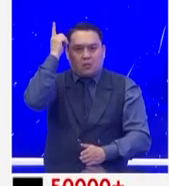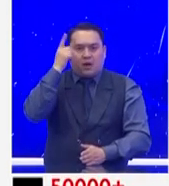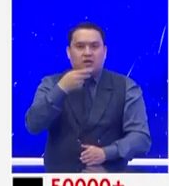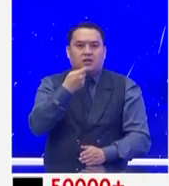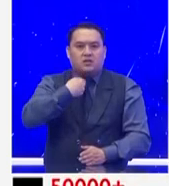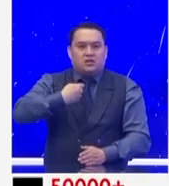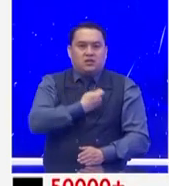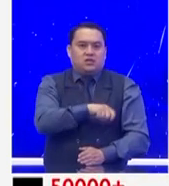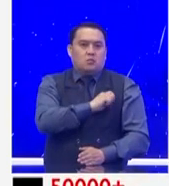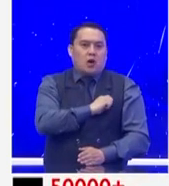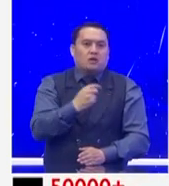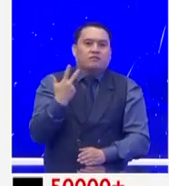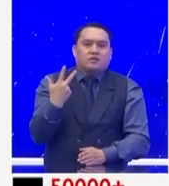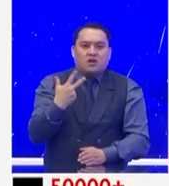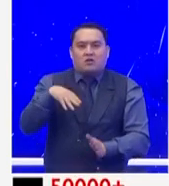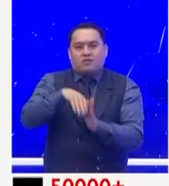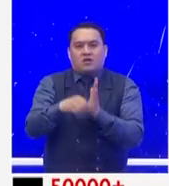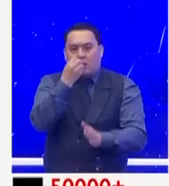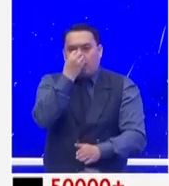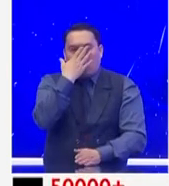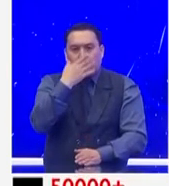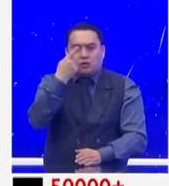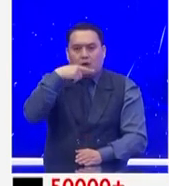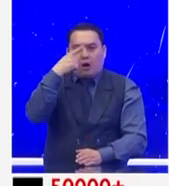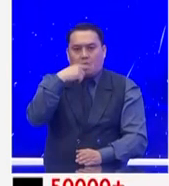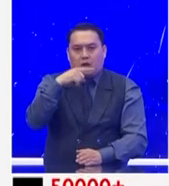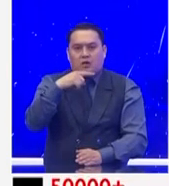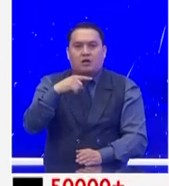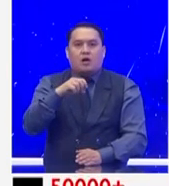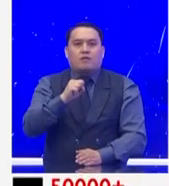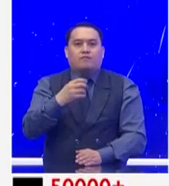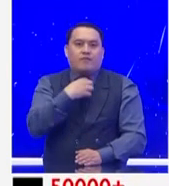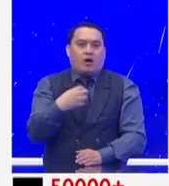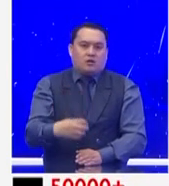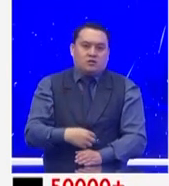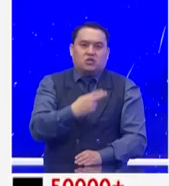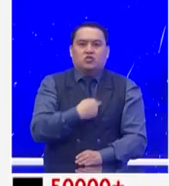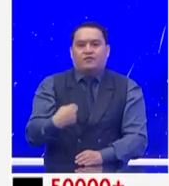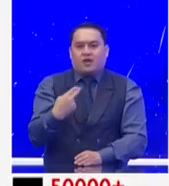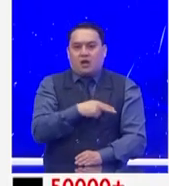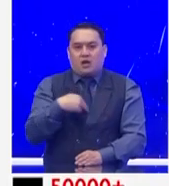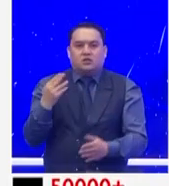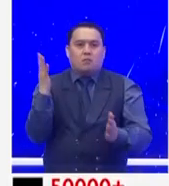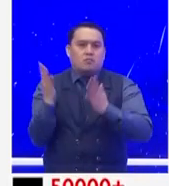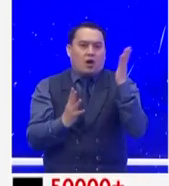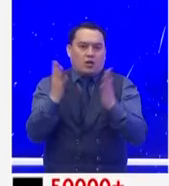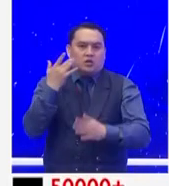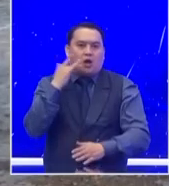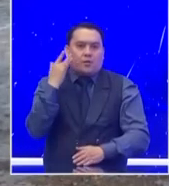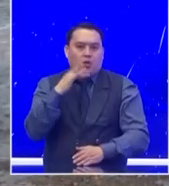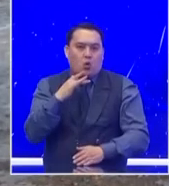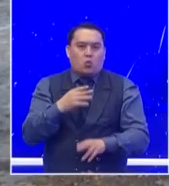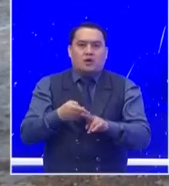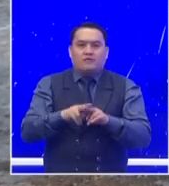Испания. А уже в третью категорию вошли Япония, Таиланд, Эмираты, Франция, Швеция, Малайзия, США, Сингапур, Кувейт, Бахрейн, Ирак